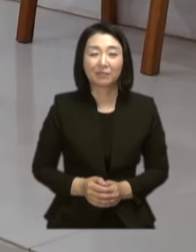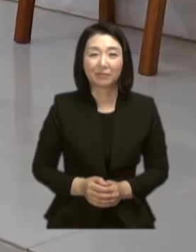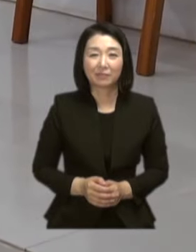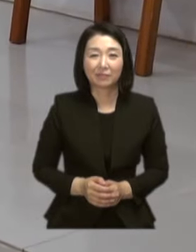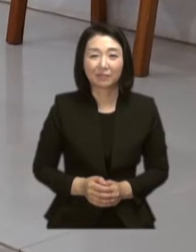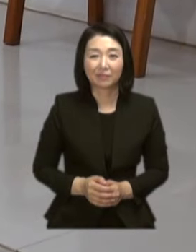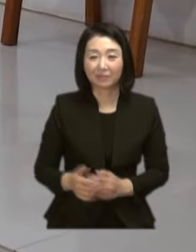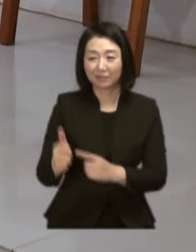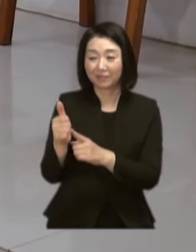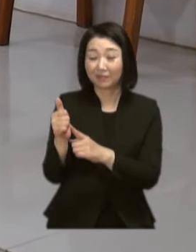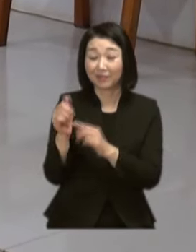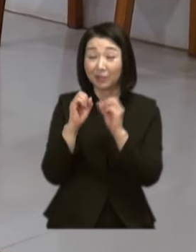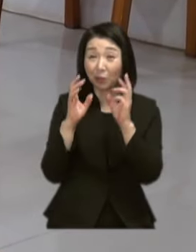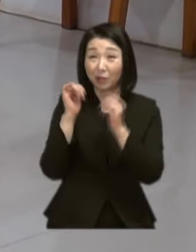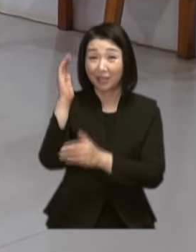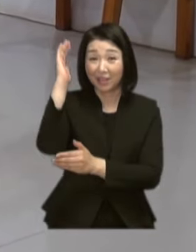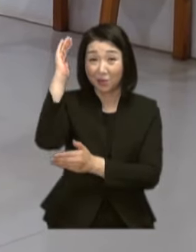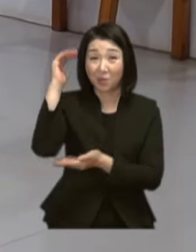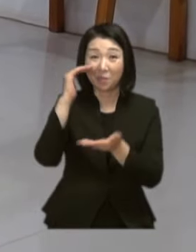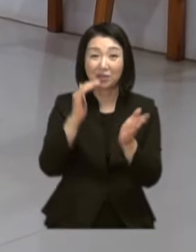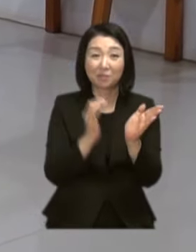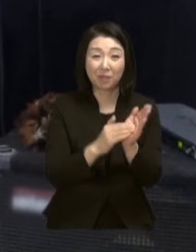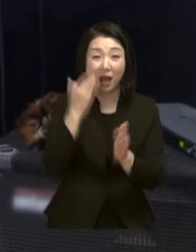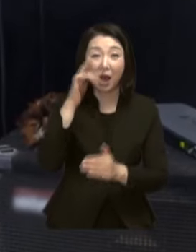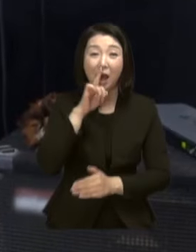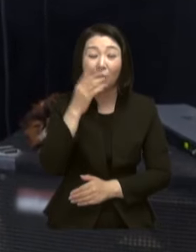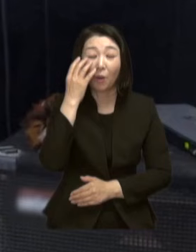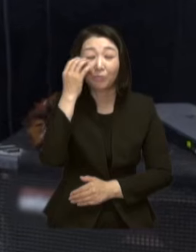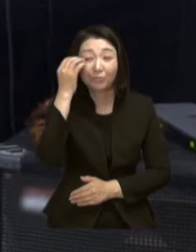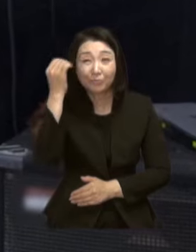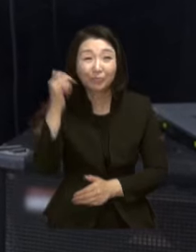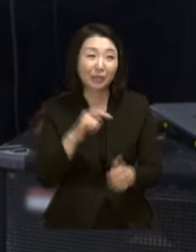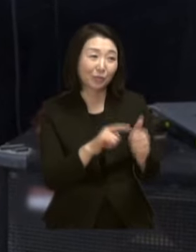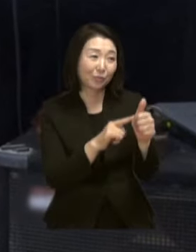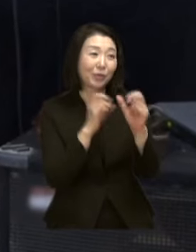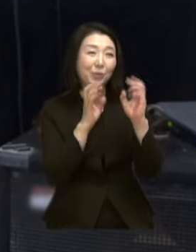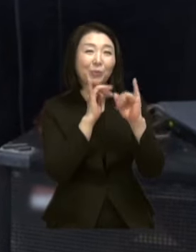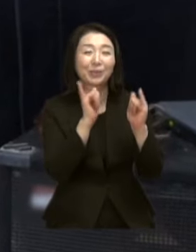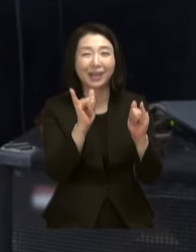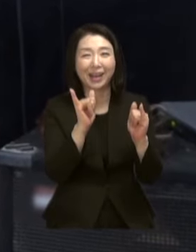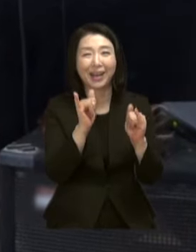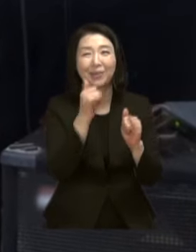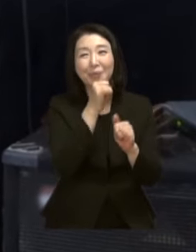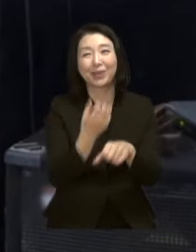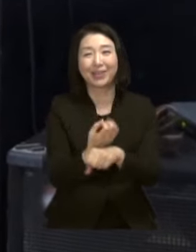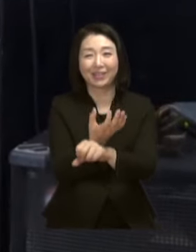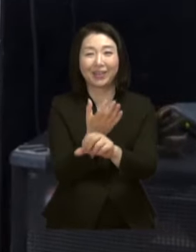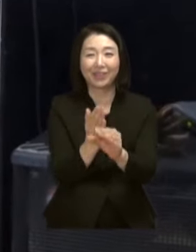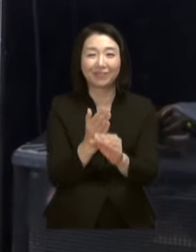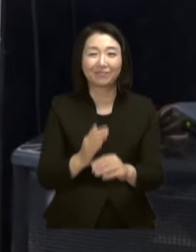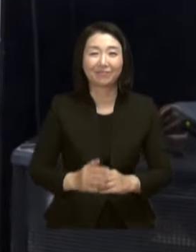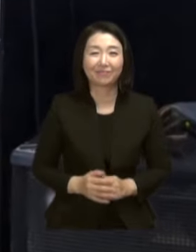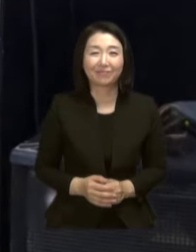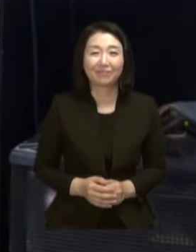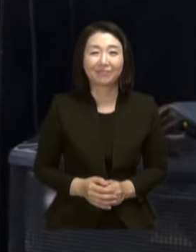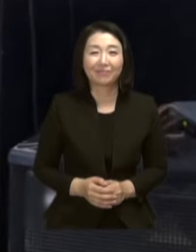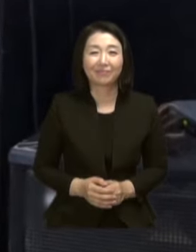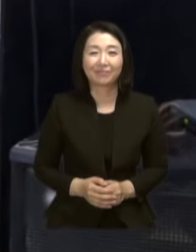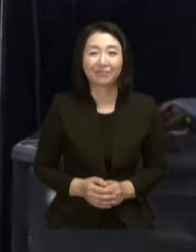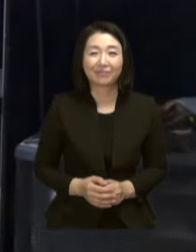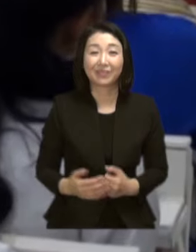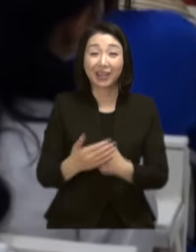황철진 선교사의 설교 말씀은 한국어에 능통한 사카나 전도사의 통역으로 이루어지는데 그렇게 될 때 은혜가 될 수